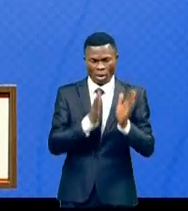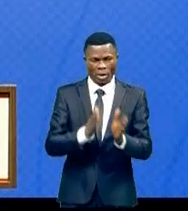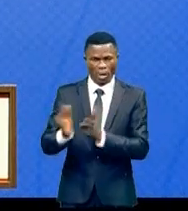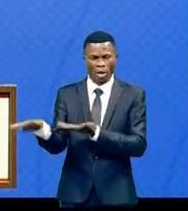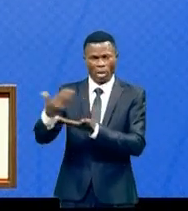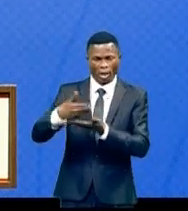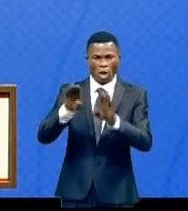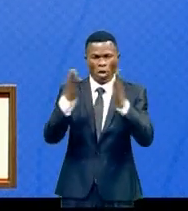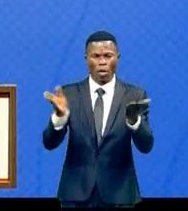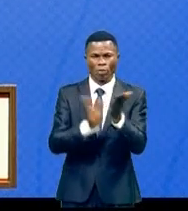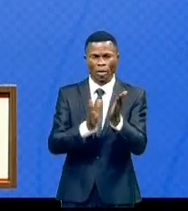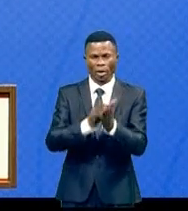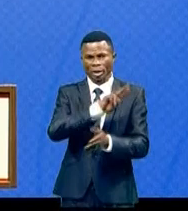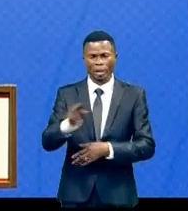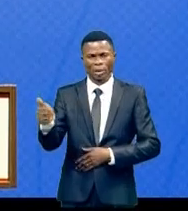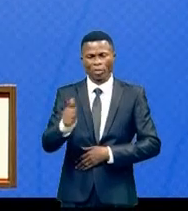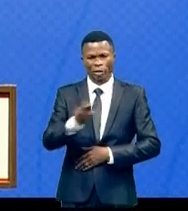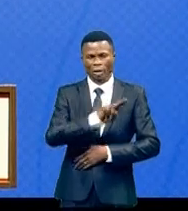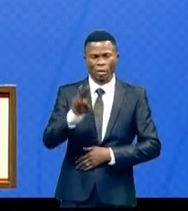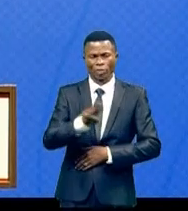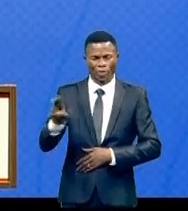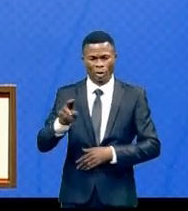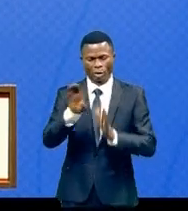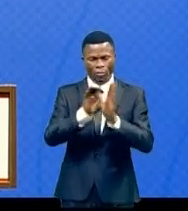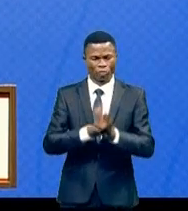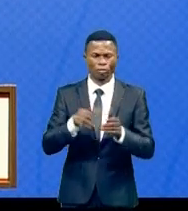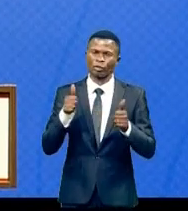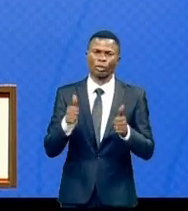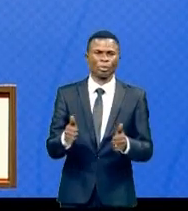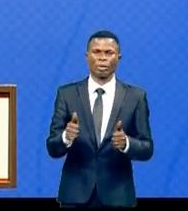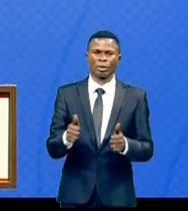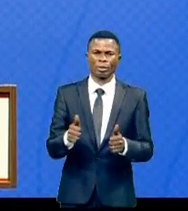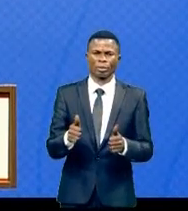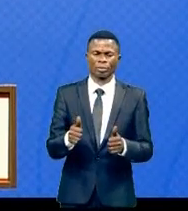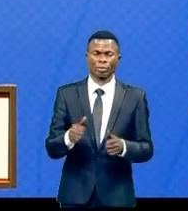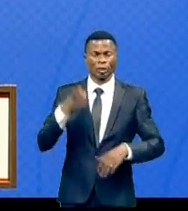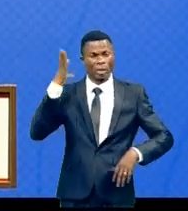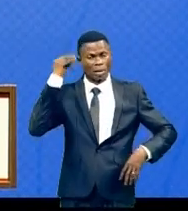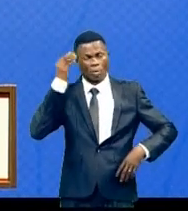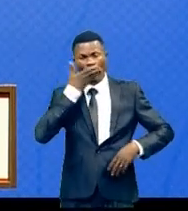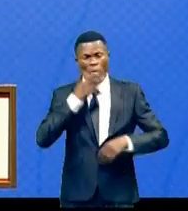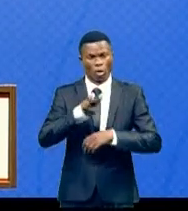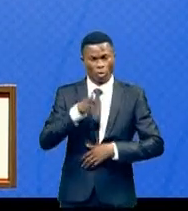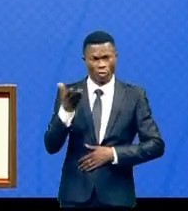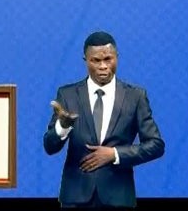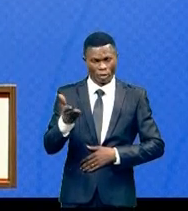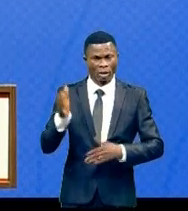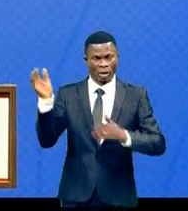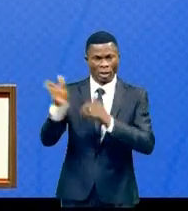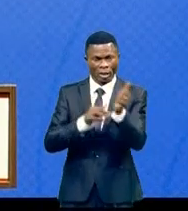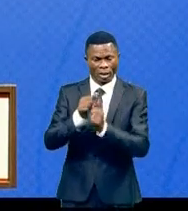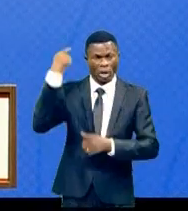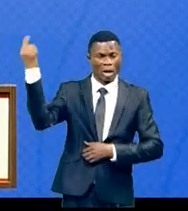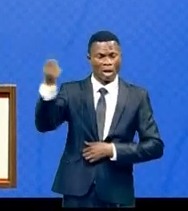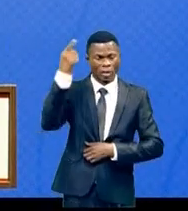rentrée scolaire 2021-2022 dans les meilleures conditions. La pandémie à coronavirus, qui affecte la planète